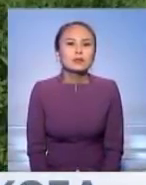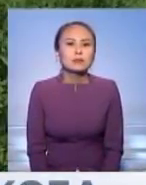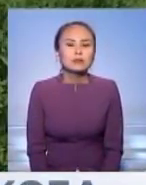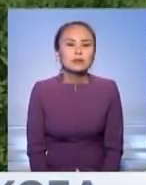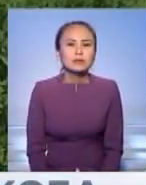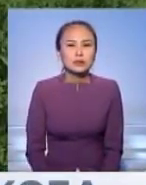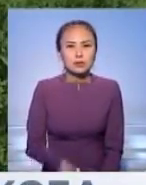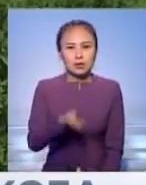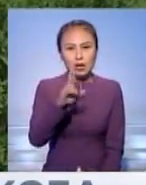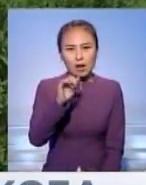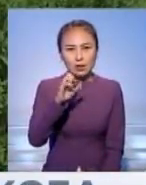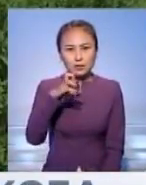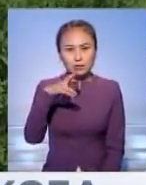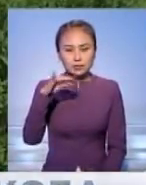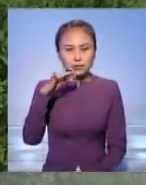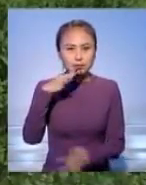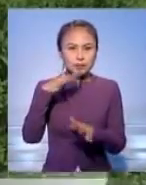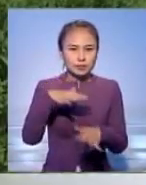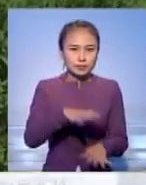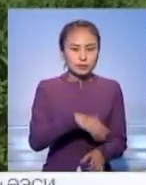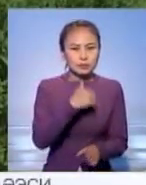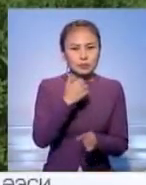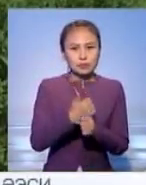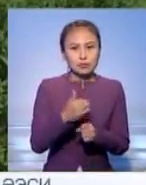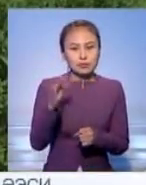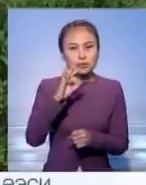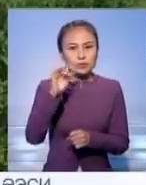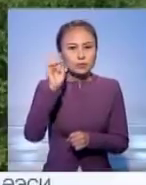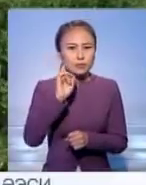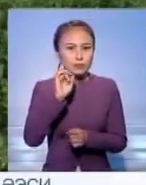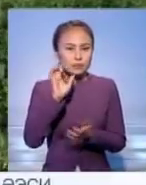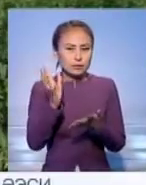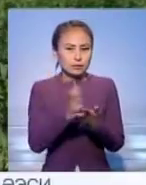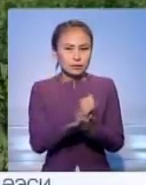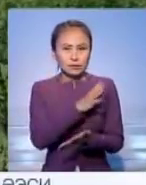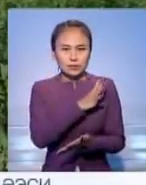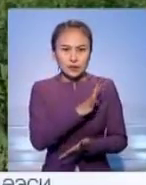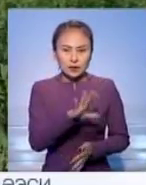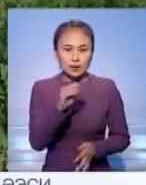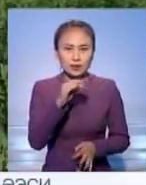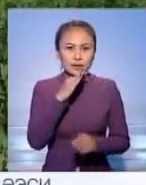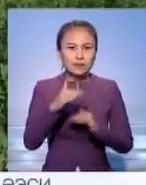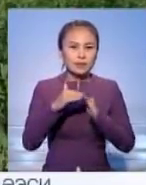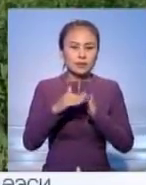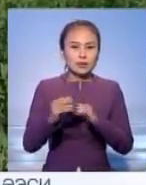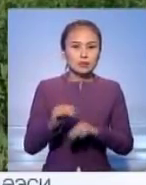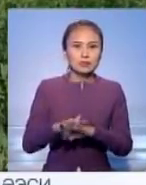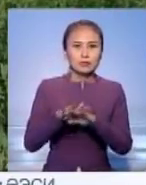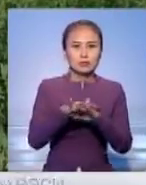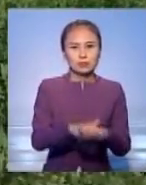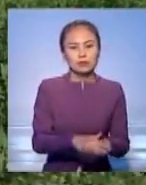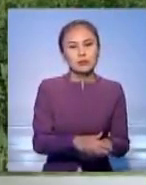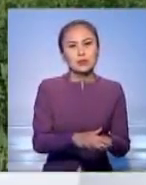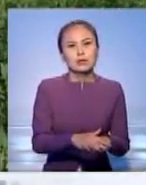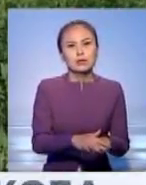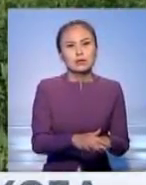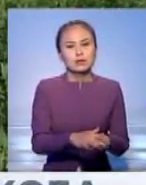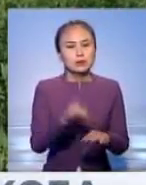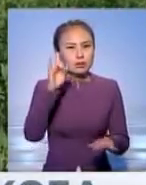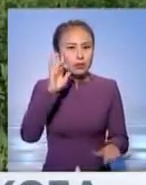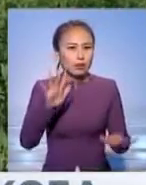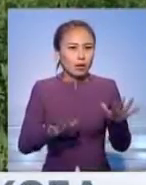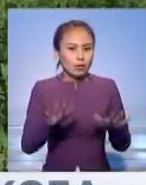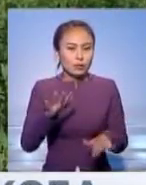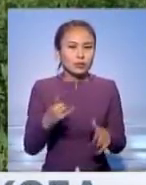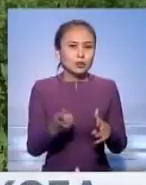Каспий теңізінің құқықтық мәртебесі анықталмаған кезде инвесторлар келуінде күмән болатын